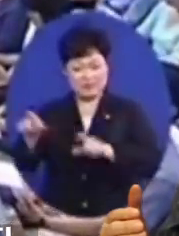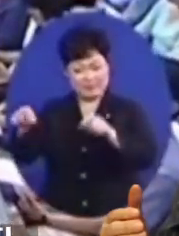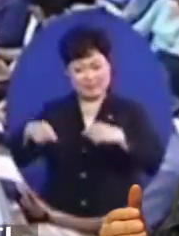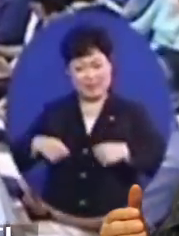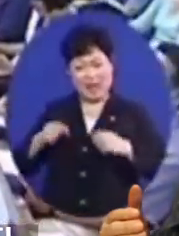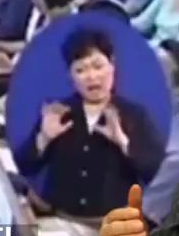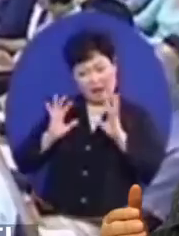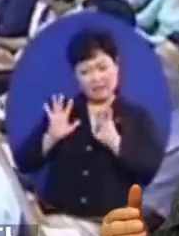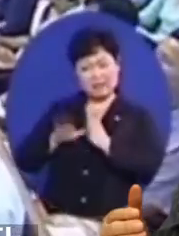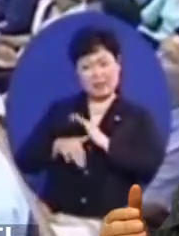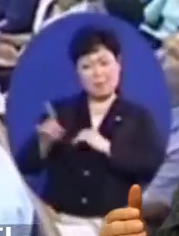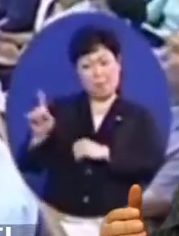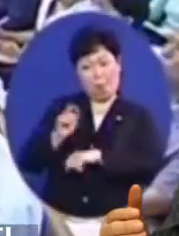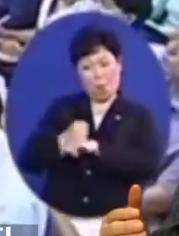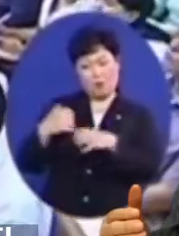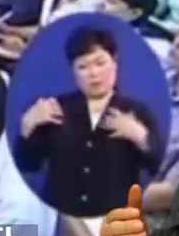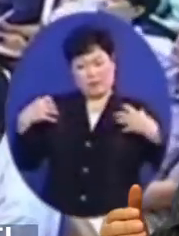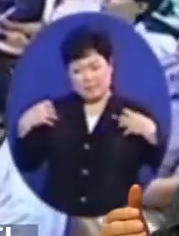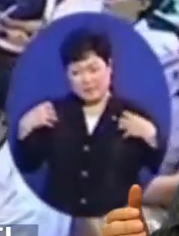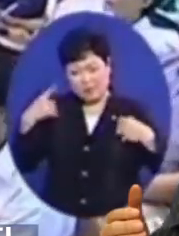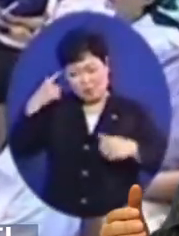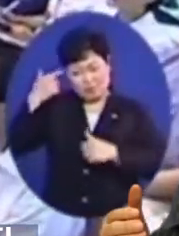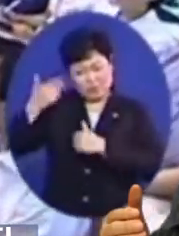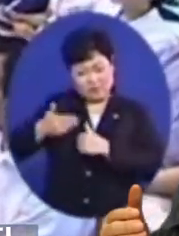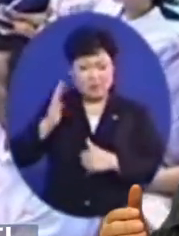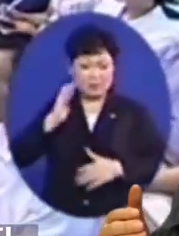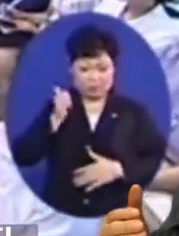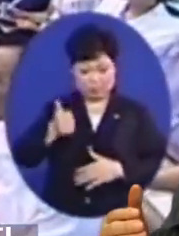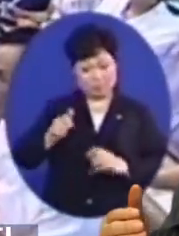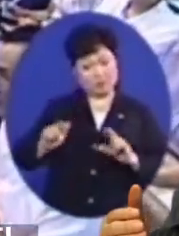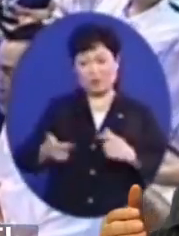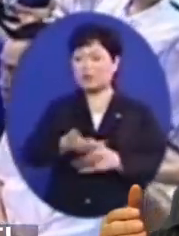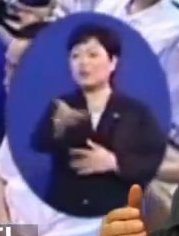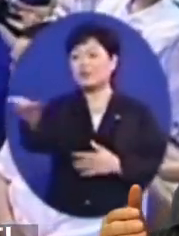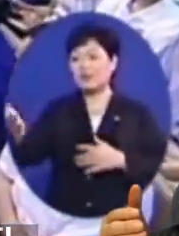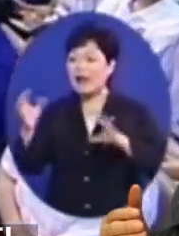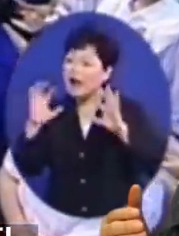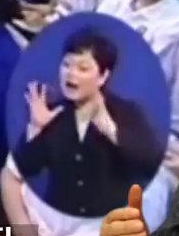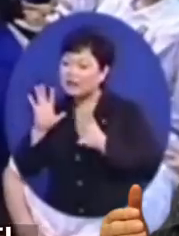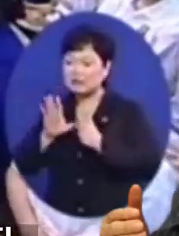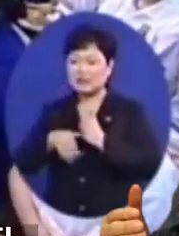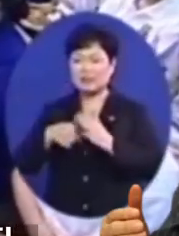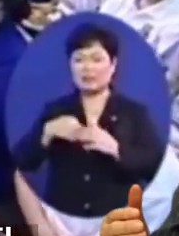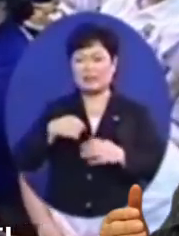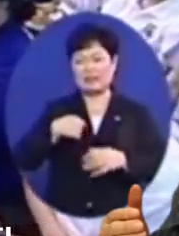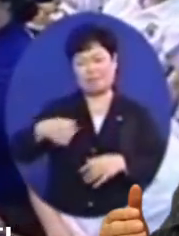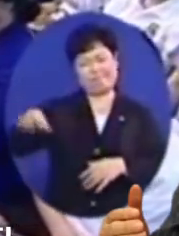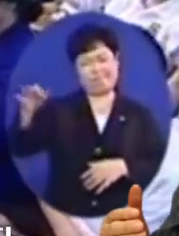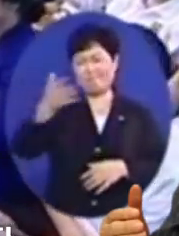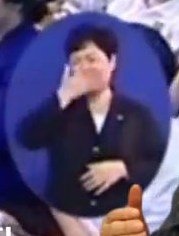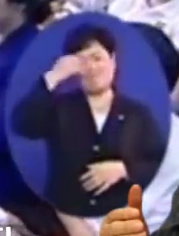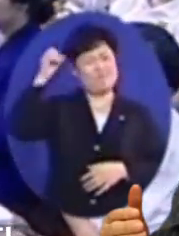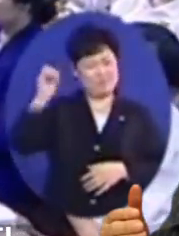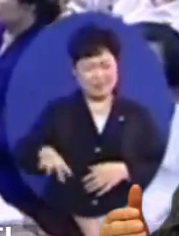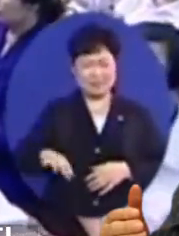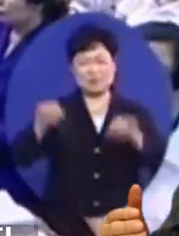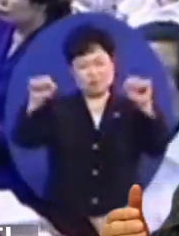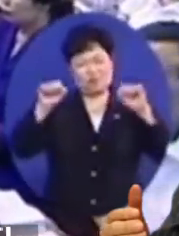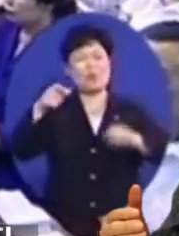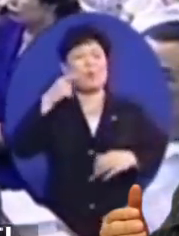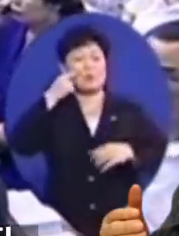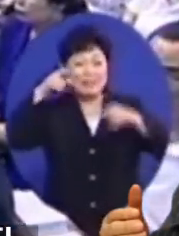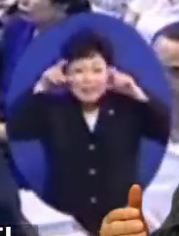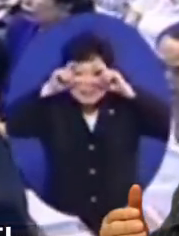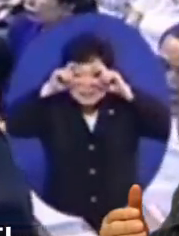했나요? 트루만이 아니다, 나는 너희 말 안 할 때 아주 볼품이 없었단다. 운동도 못하고 안경을